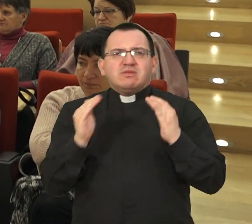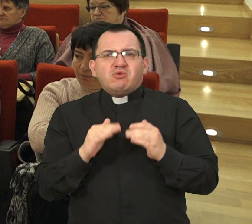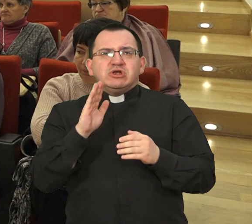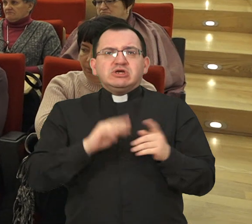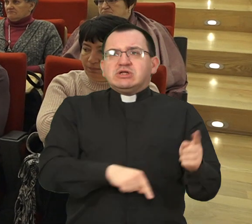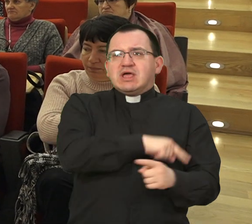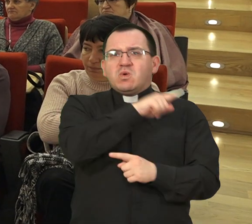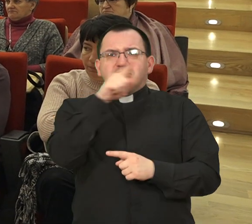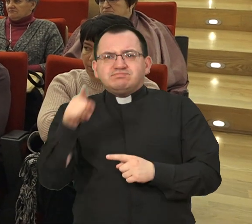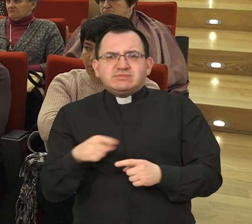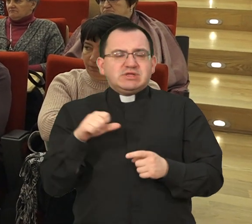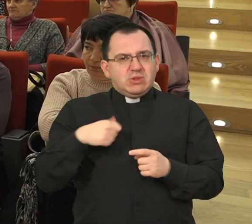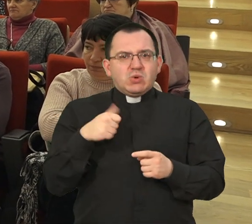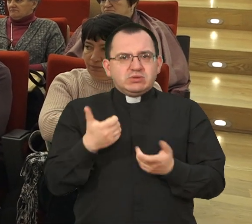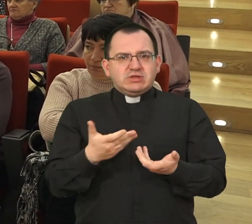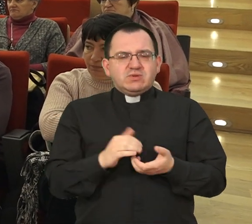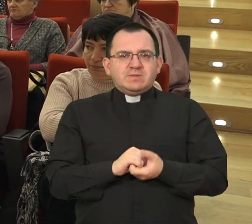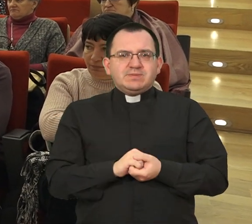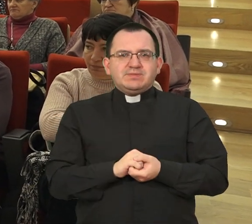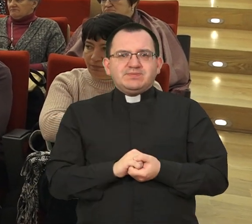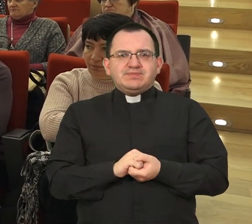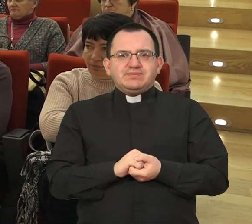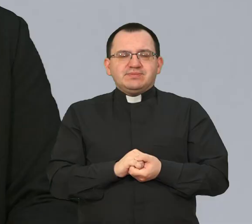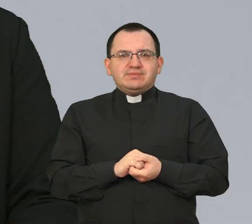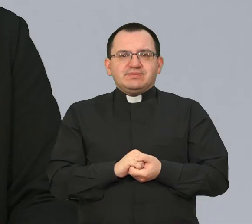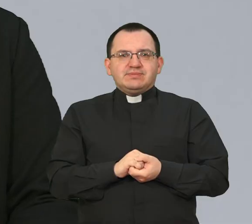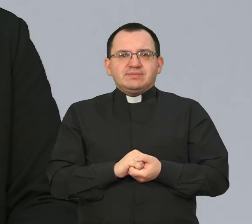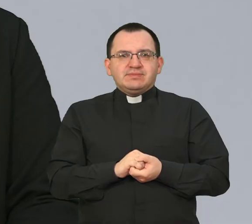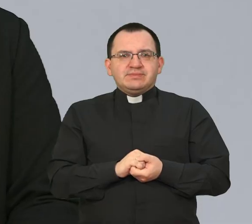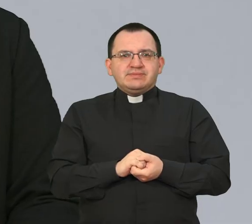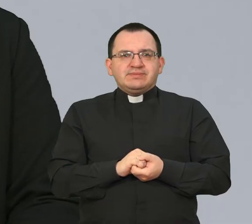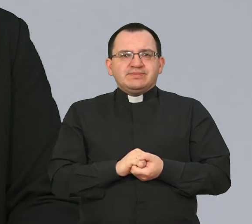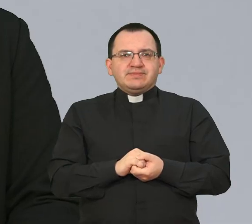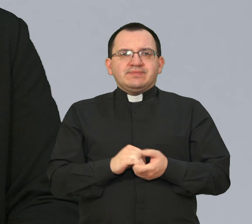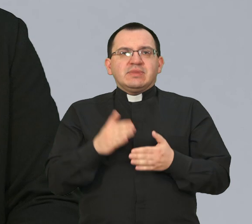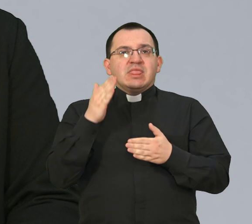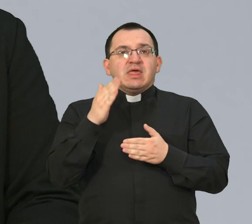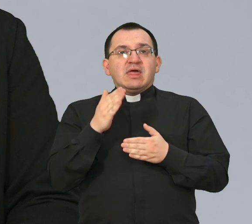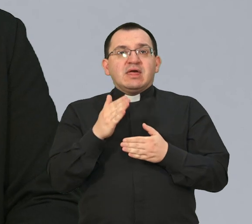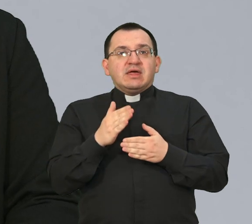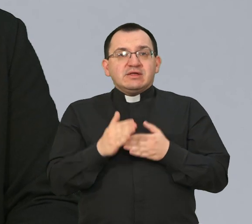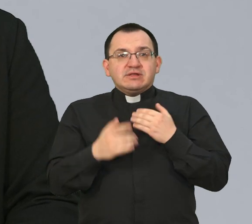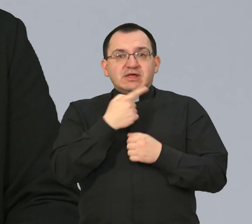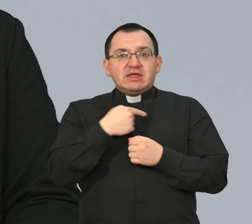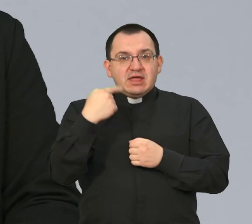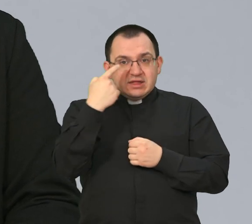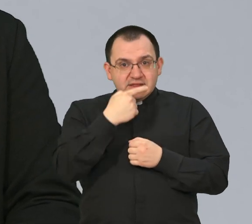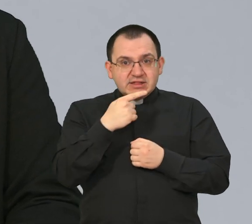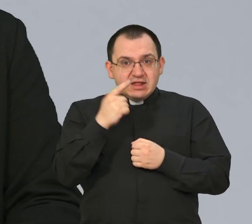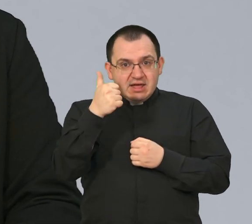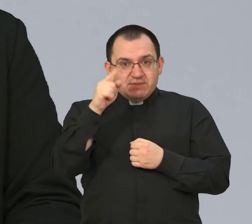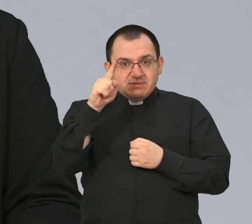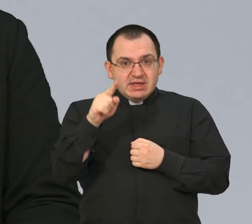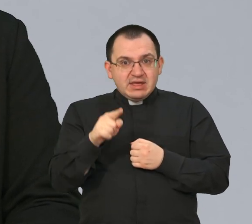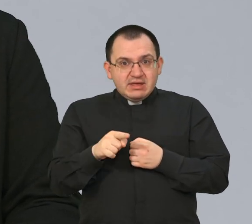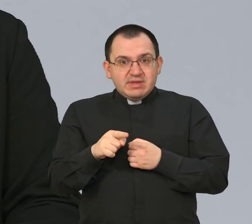nego koje će biti prošireni kroz cijelu godinu. Posljednje nedjelje u siječnju Varaždinski zbor VIA pripremio je publici